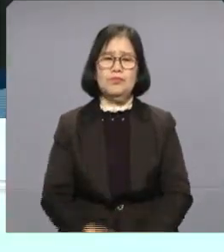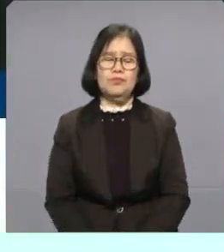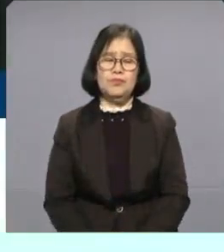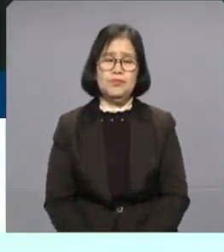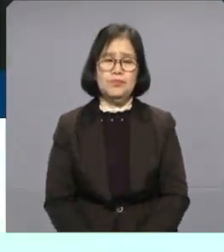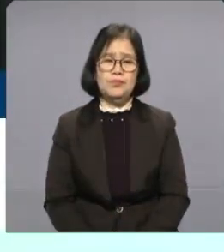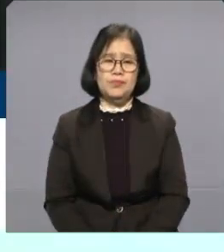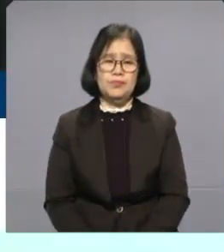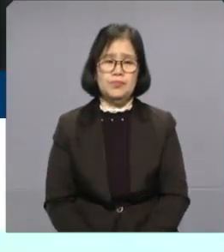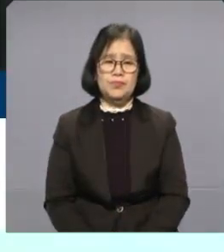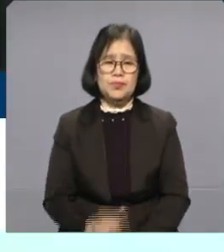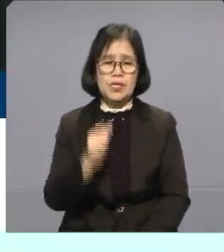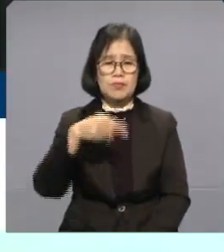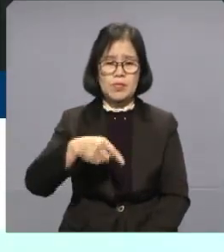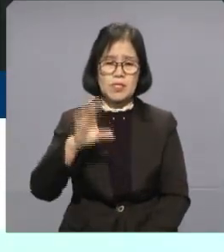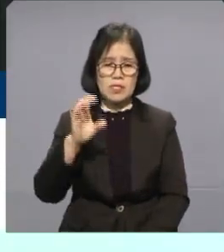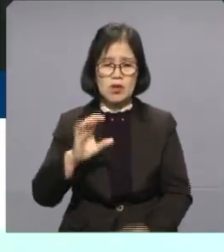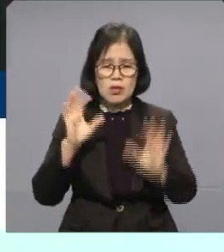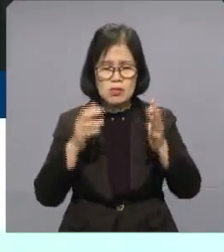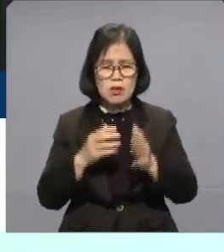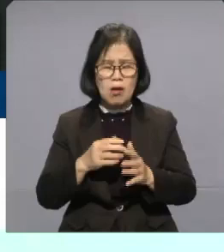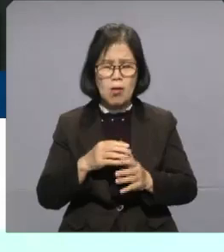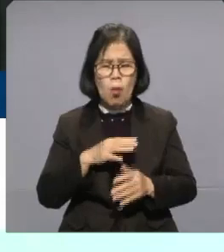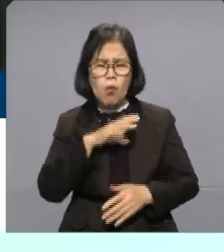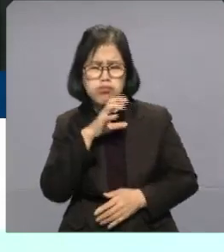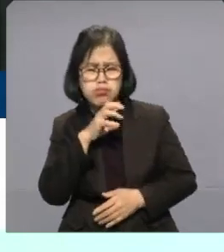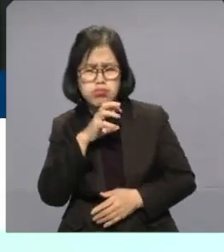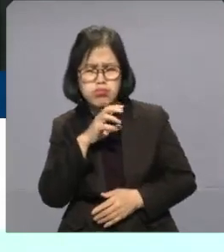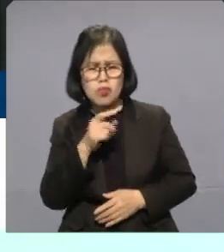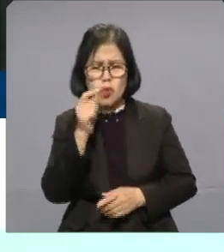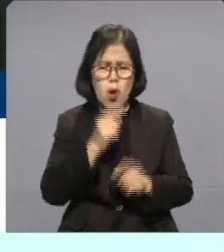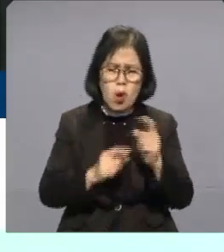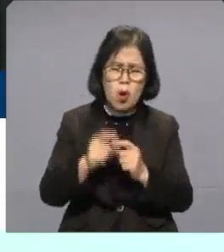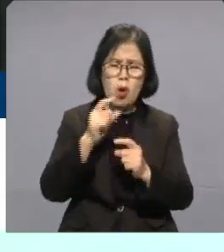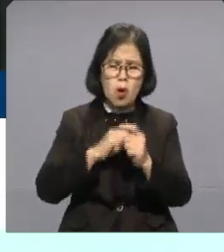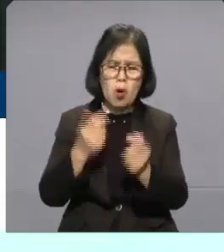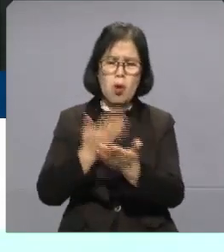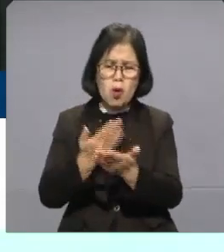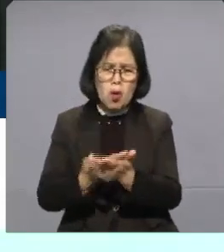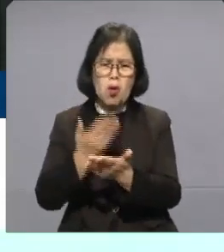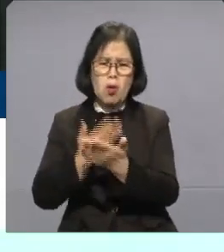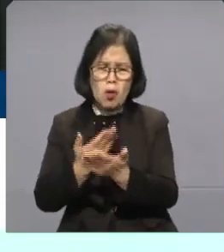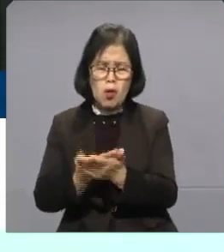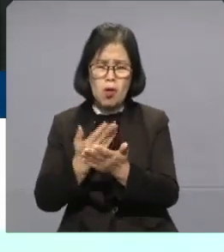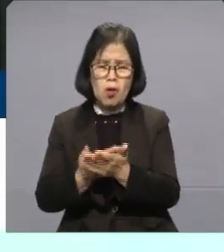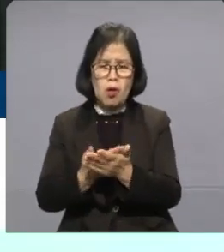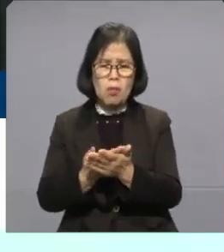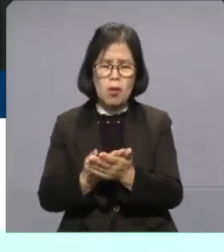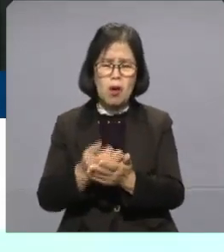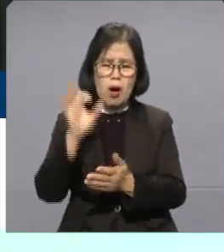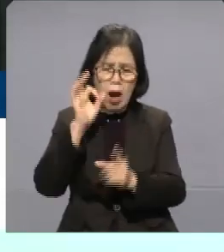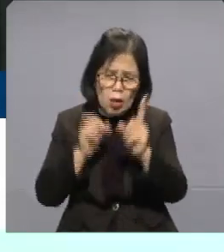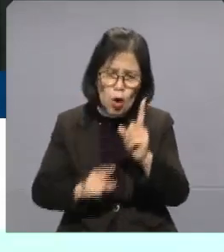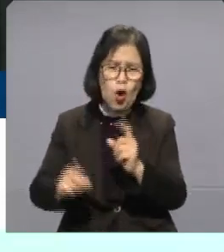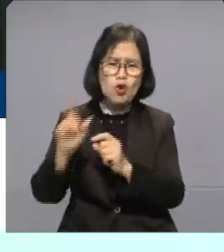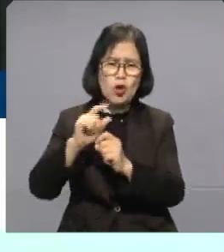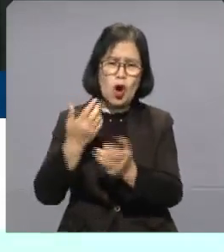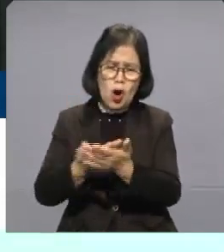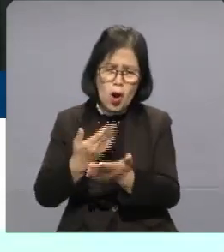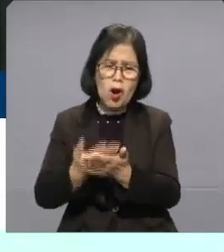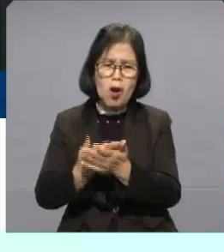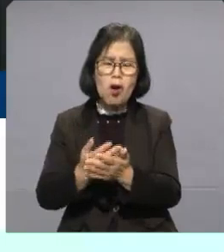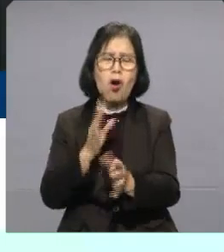SPC 어린애들처럼 응얼응얼 거리는데 조금 하나 더 달라, 더 달라, 더 달라, 뭐더 달라 해주라면 야, 좀 하나 사탕 하나 더